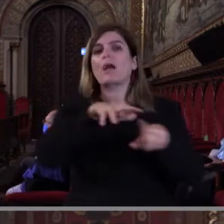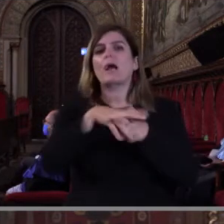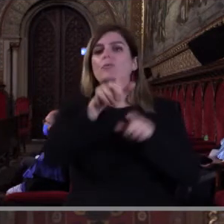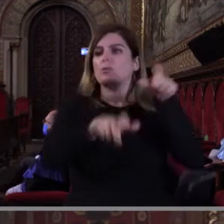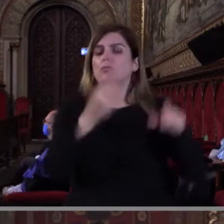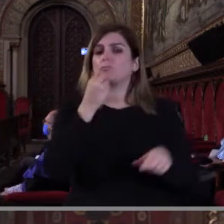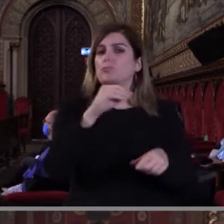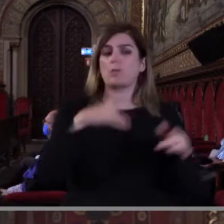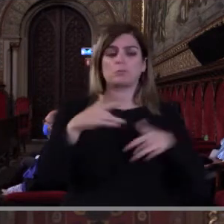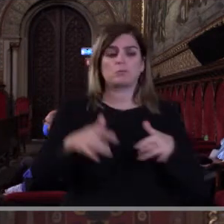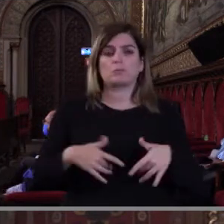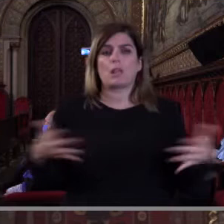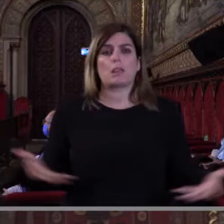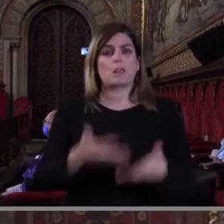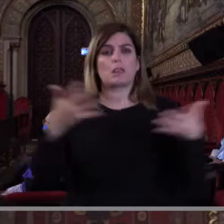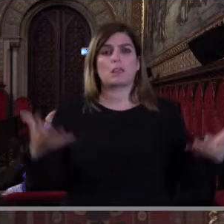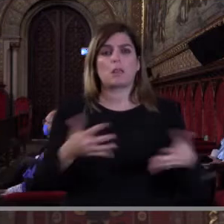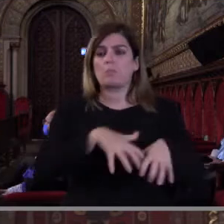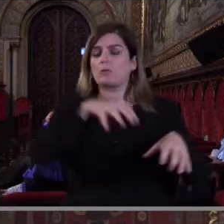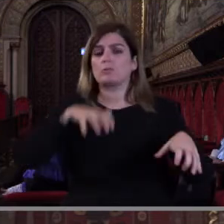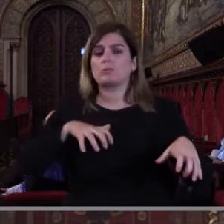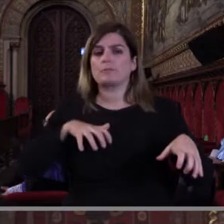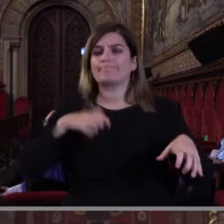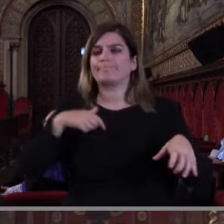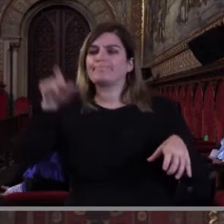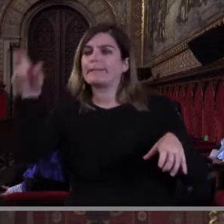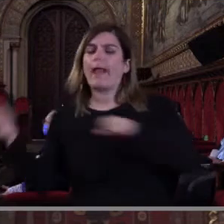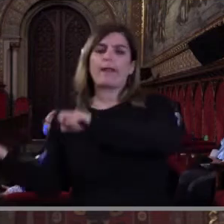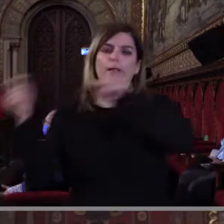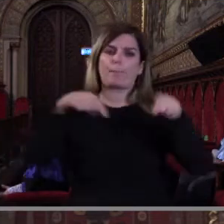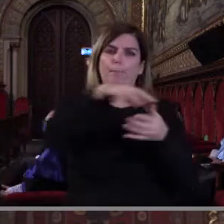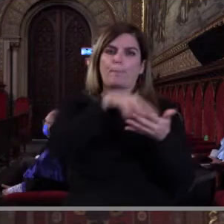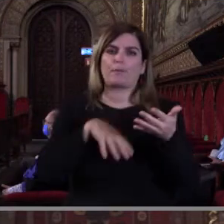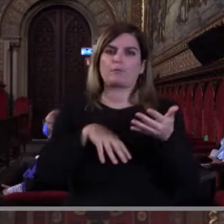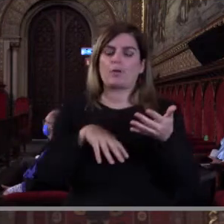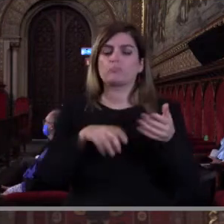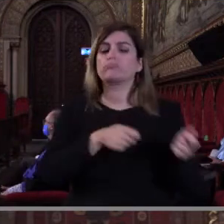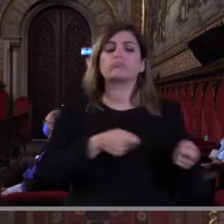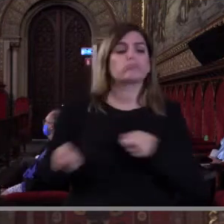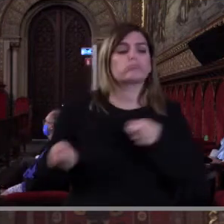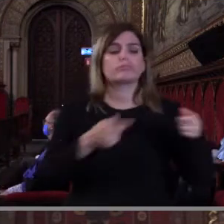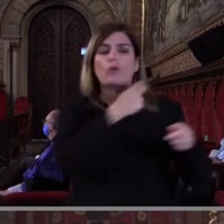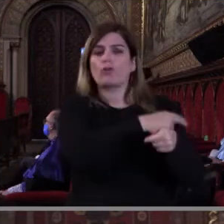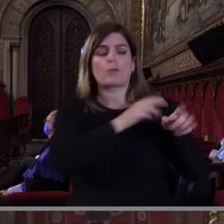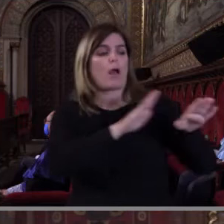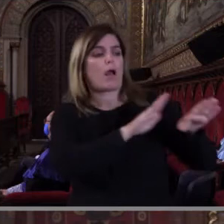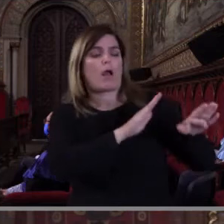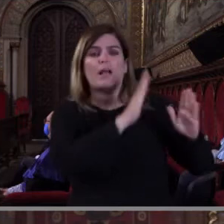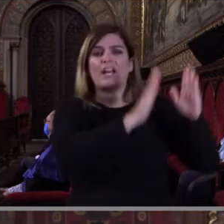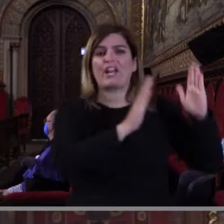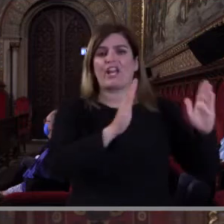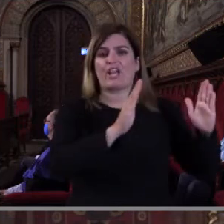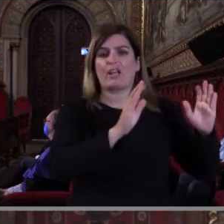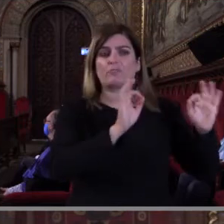joves amb símptomes lleus, la majoria dels quals venien del nord d'Itàlia. Els vam ingressar i aïllar a l'Hospital Clínic, centre